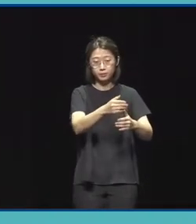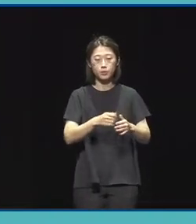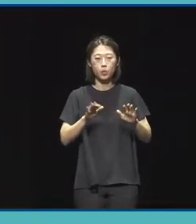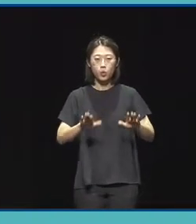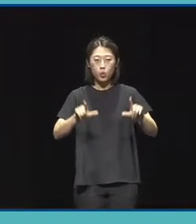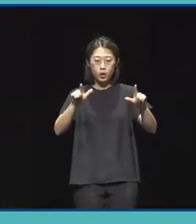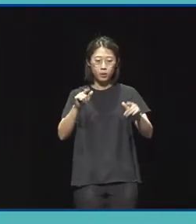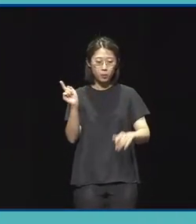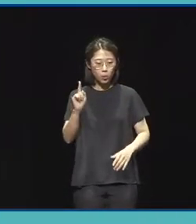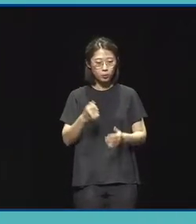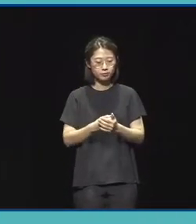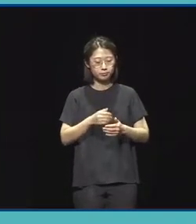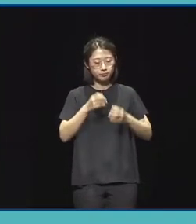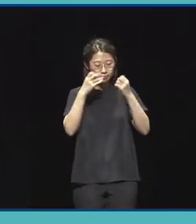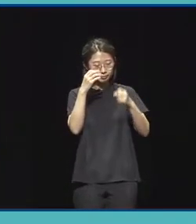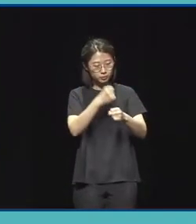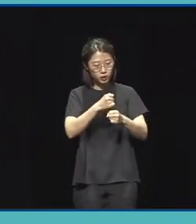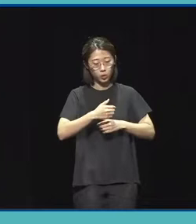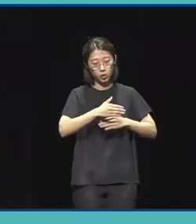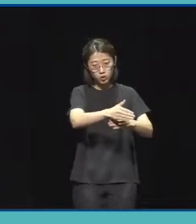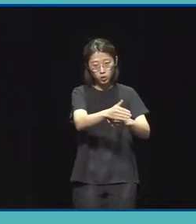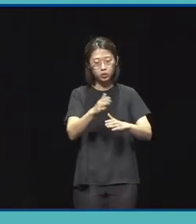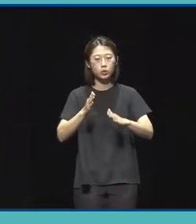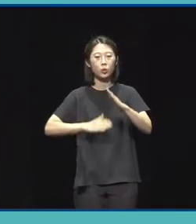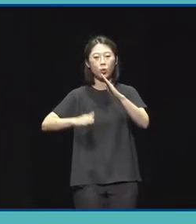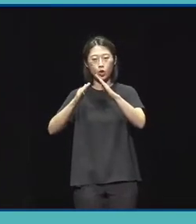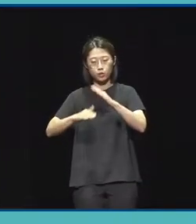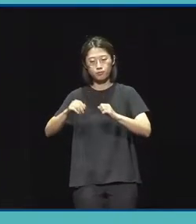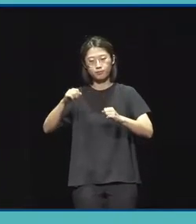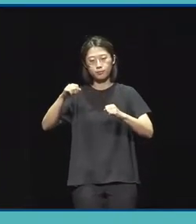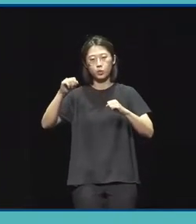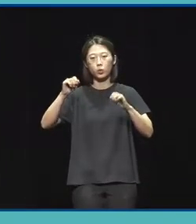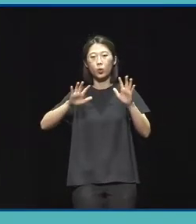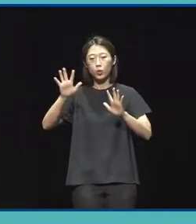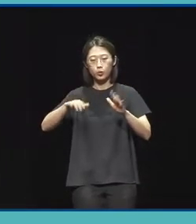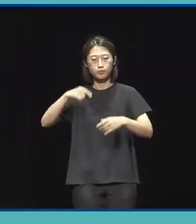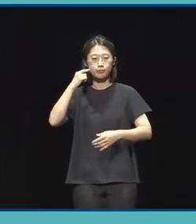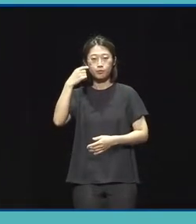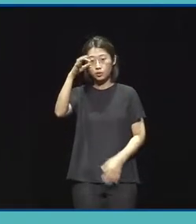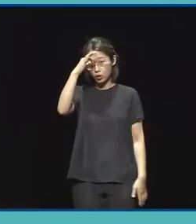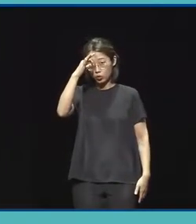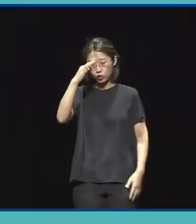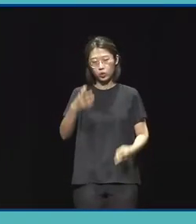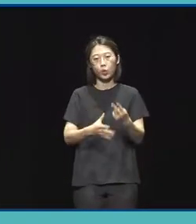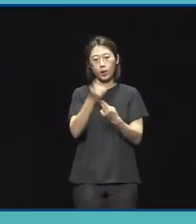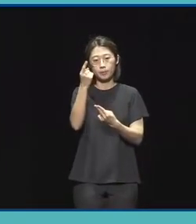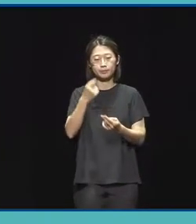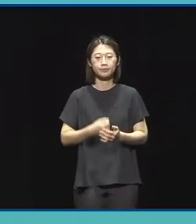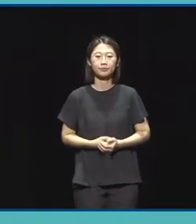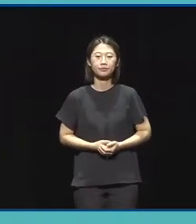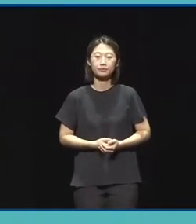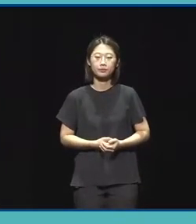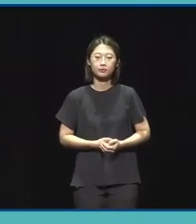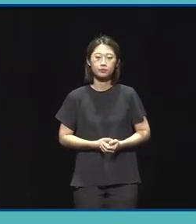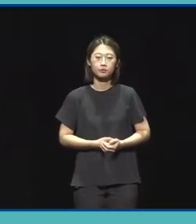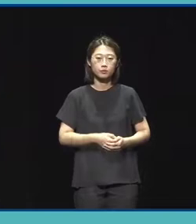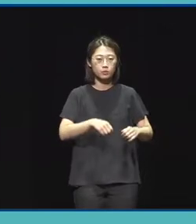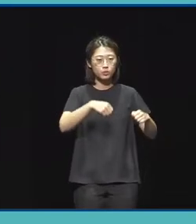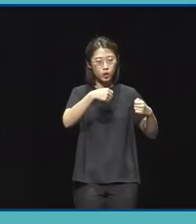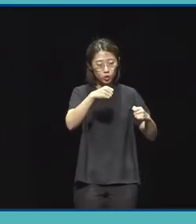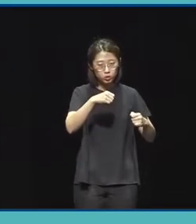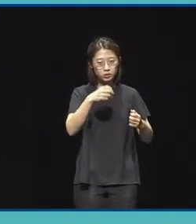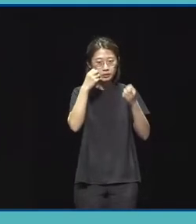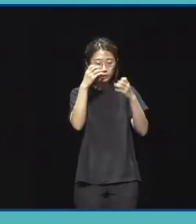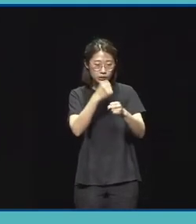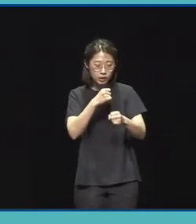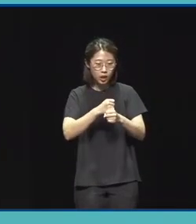올해는 창작의 과정 공연 예술 분야로 통합돼서 지원이 될 예정이고요 해당 장은 연극 창작